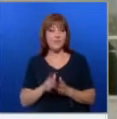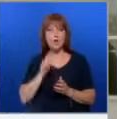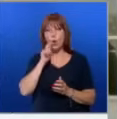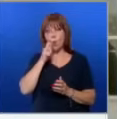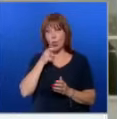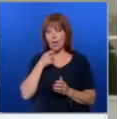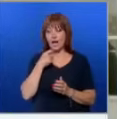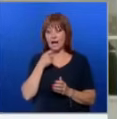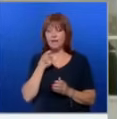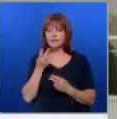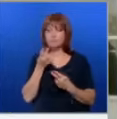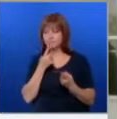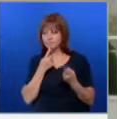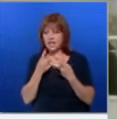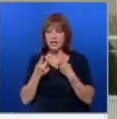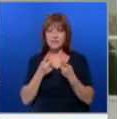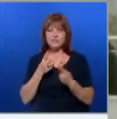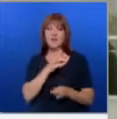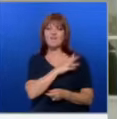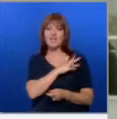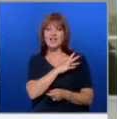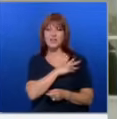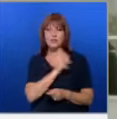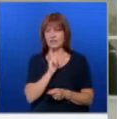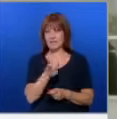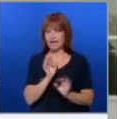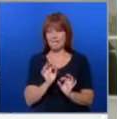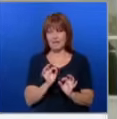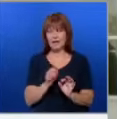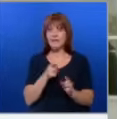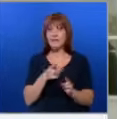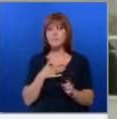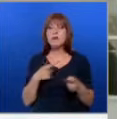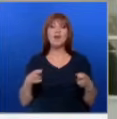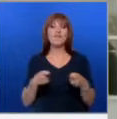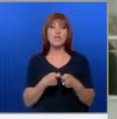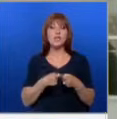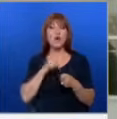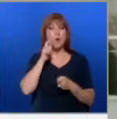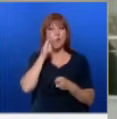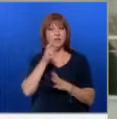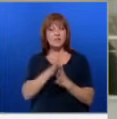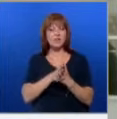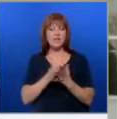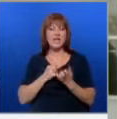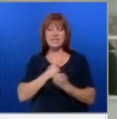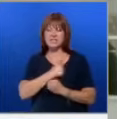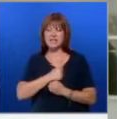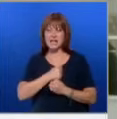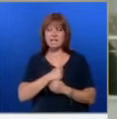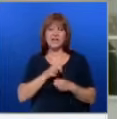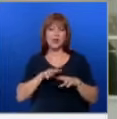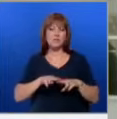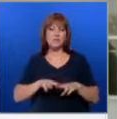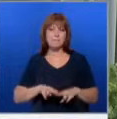Украина ще доминира разговорите във Вашингтон и така трябва да бъде. Там се води война. Украинците страдаха много от забавянето на